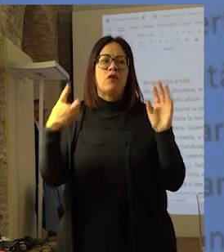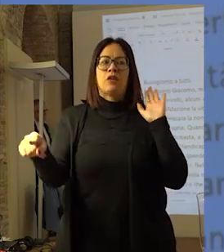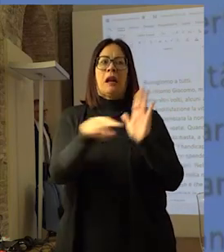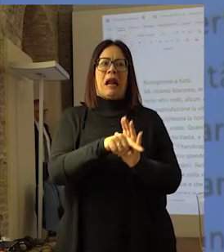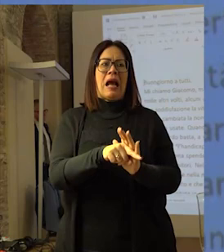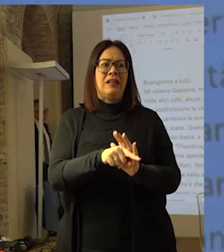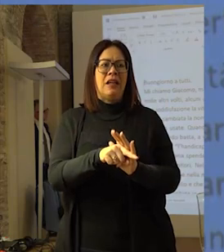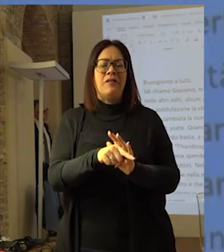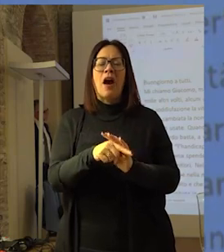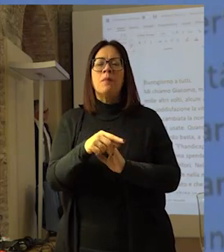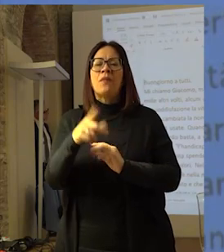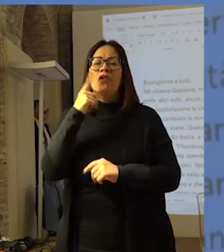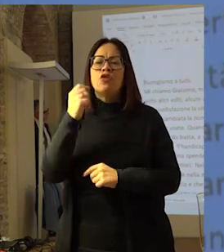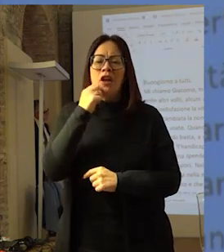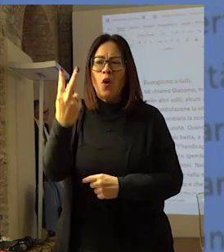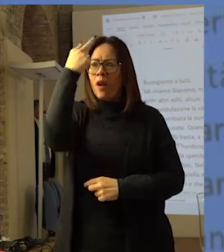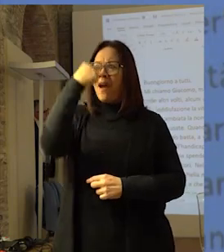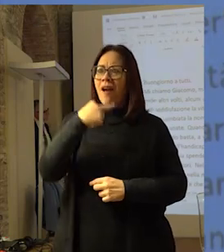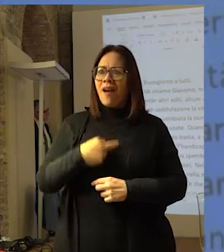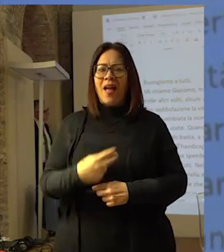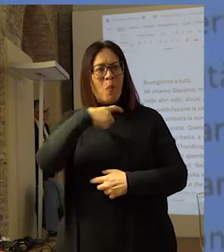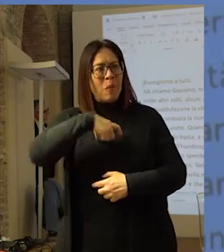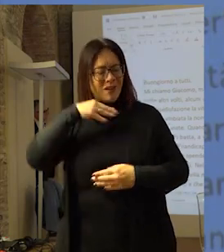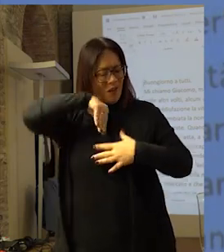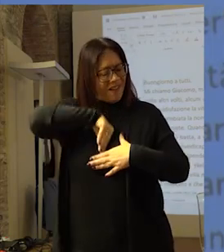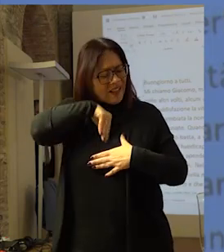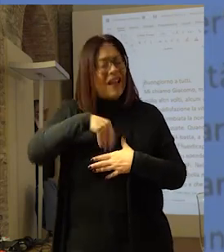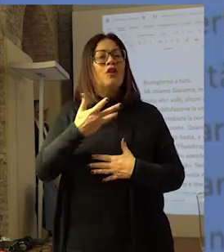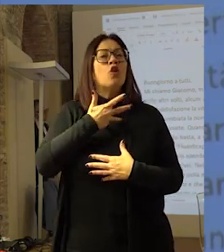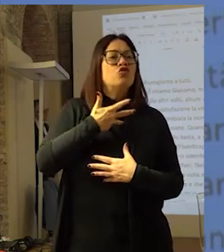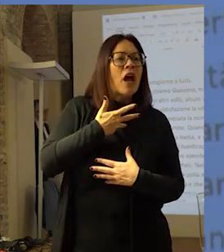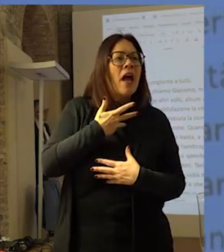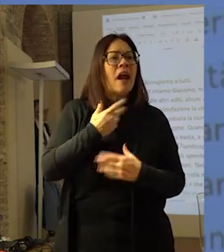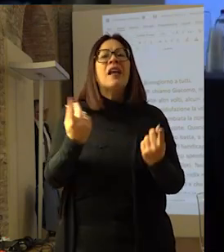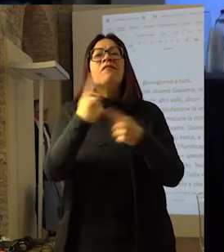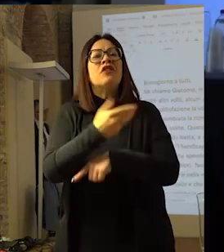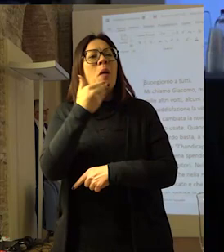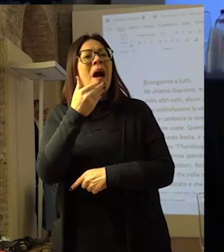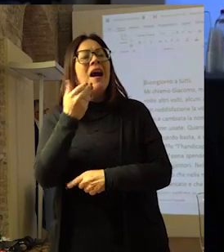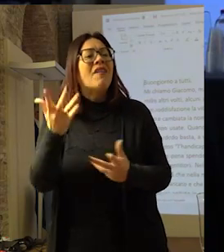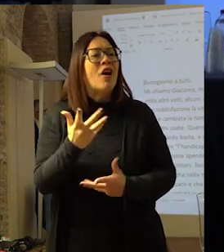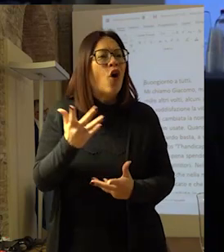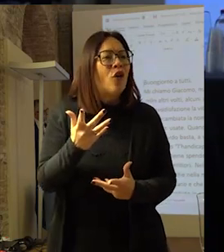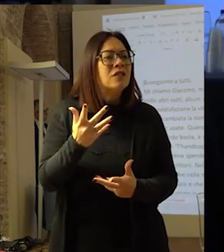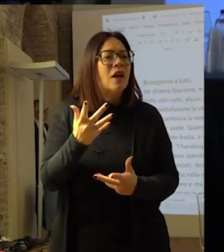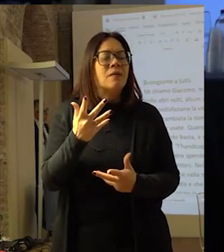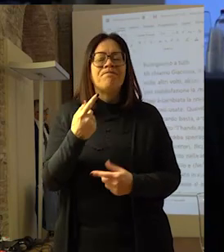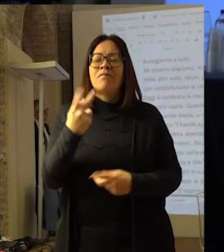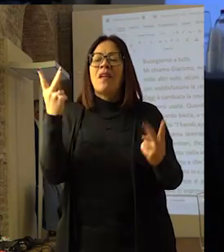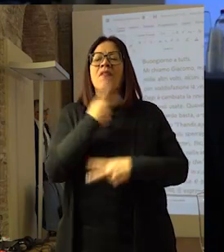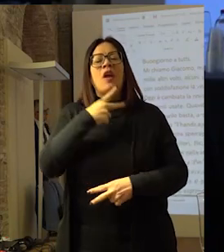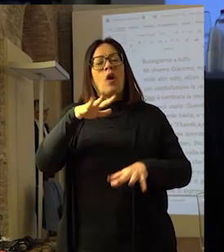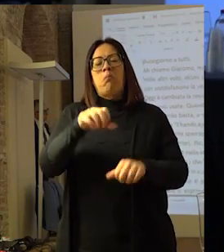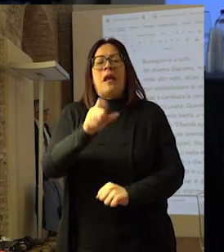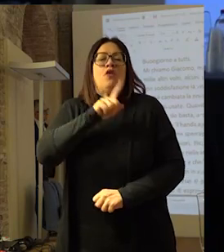ciò che nella mia persona c'era piuttosto che quello che mancava. È vero anche che il mio impegno non è